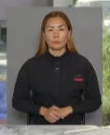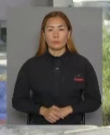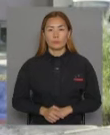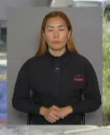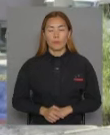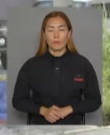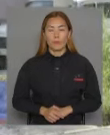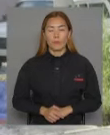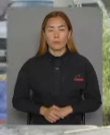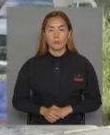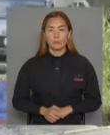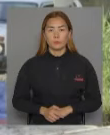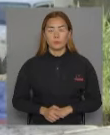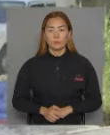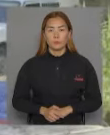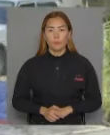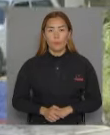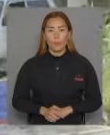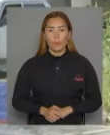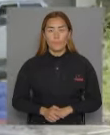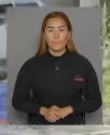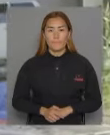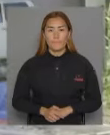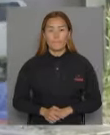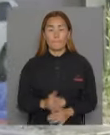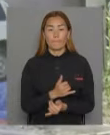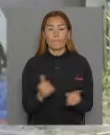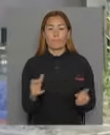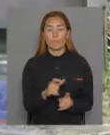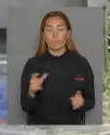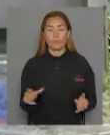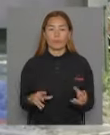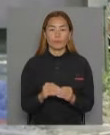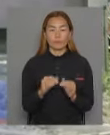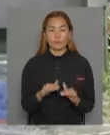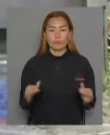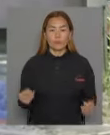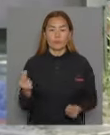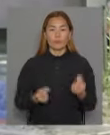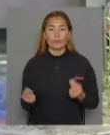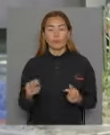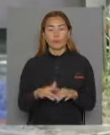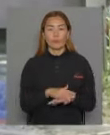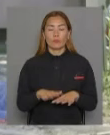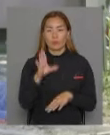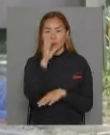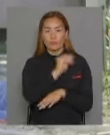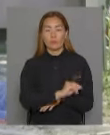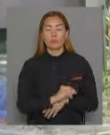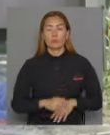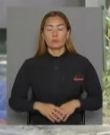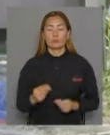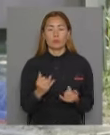с пониманием? Да, конечно, с пониманием. Мы же все для них делаем. То есть для детей, чтобы уже не играли где попало,